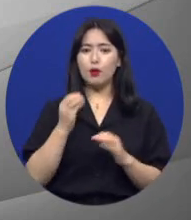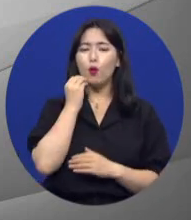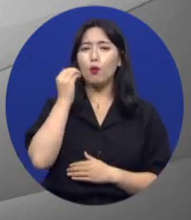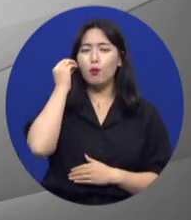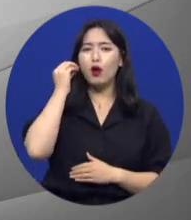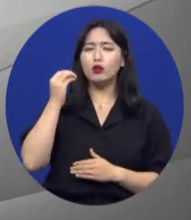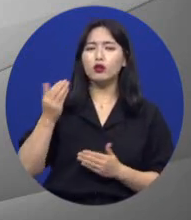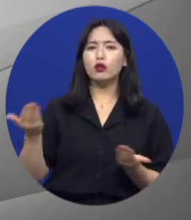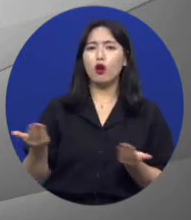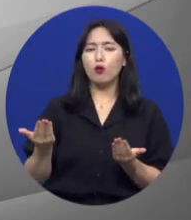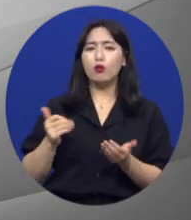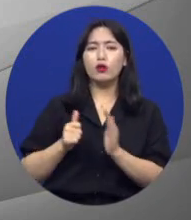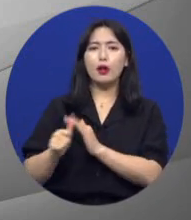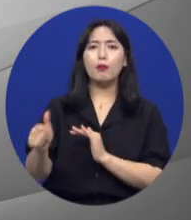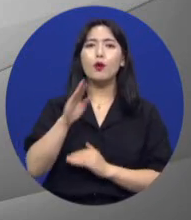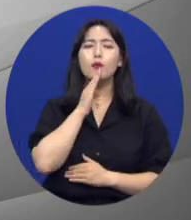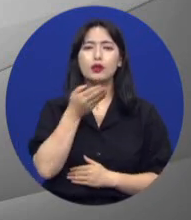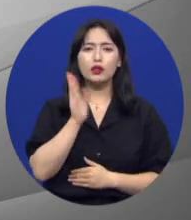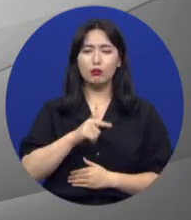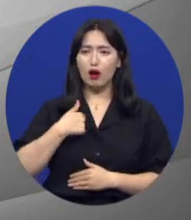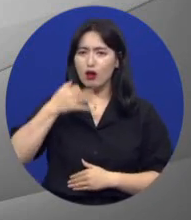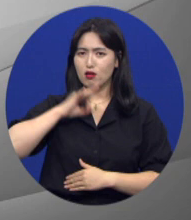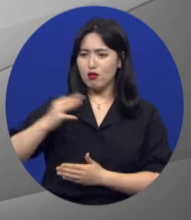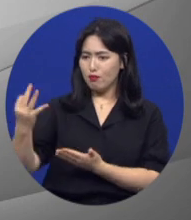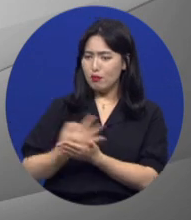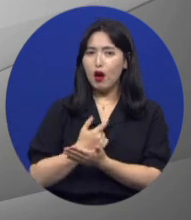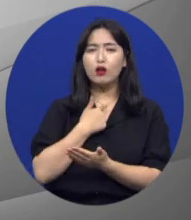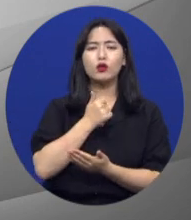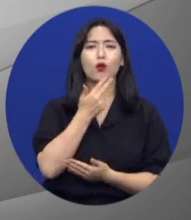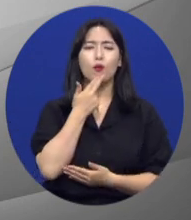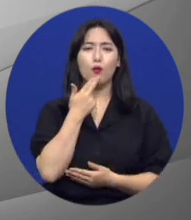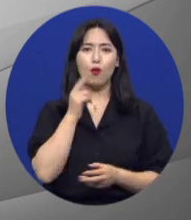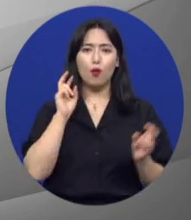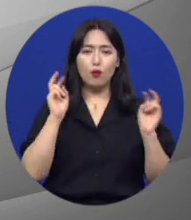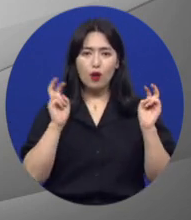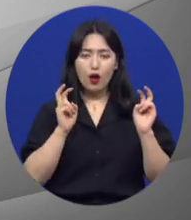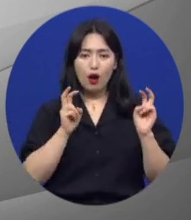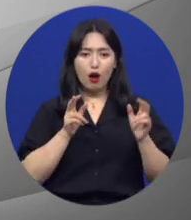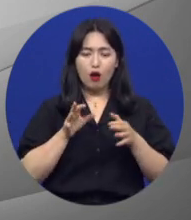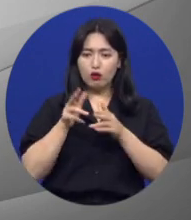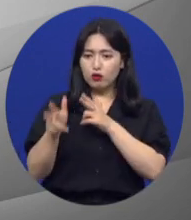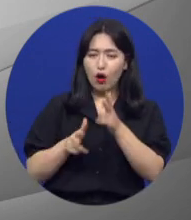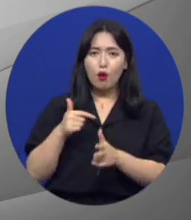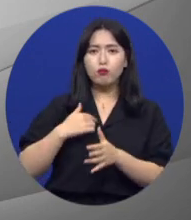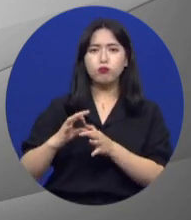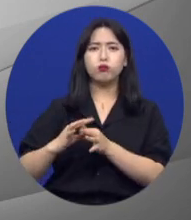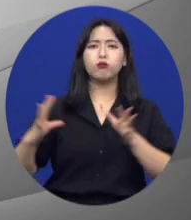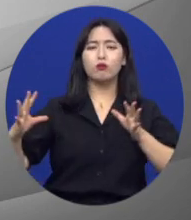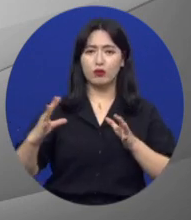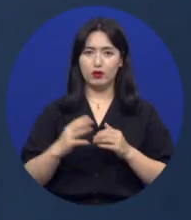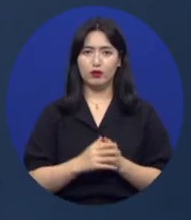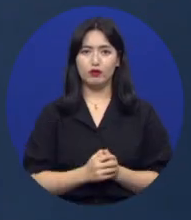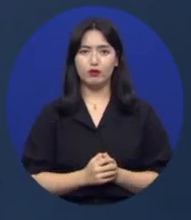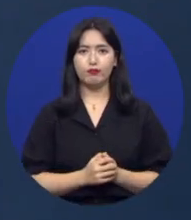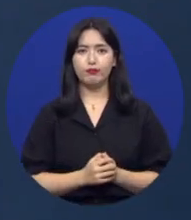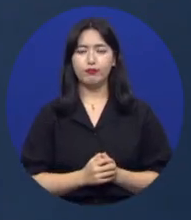일을 하는 업체의 대표 지만 이익을 받은 적은 없고 사업적으로 전혀 연관이 없다고 해명했습니다